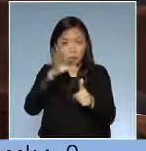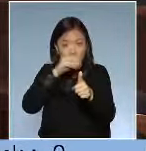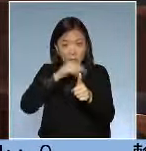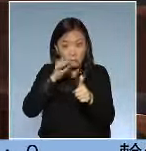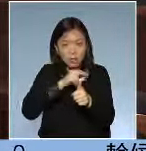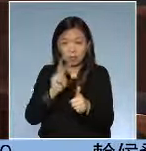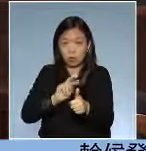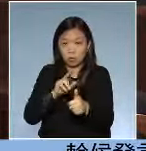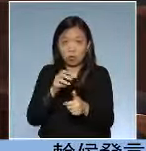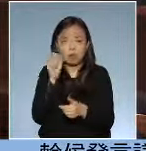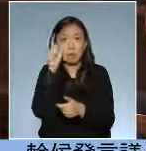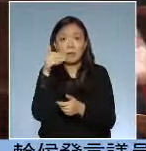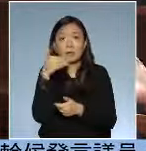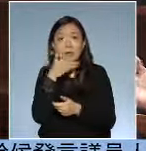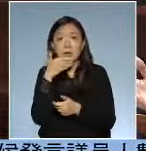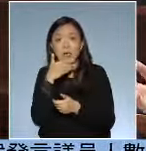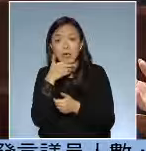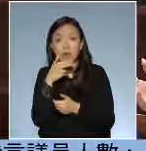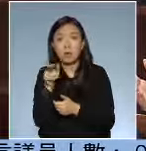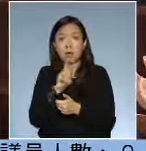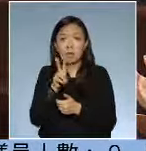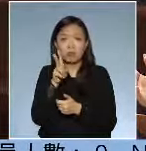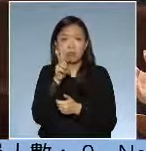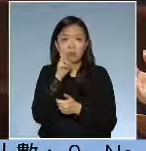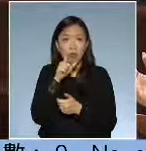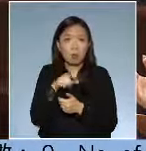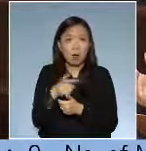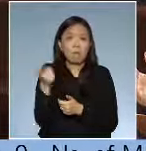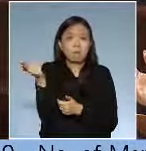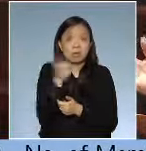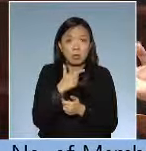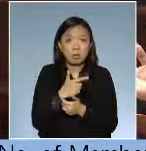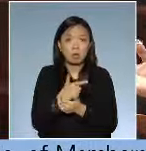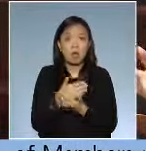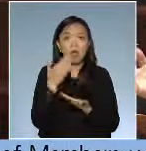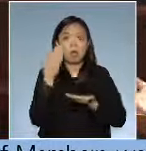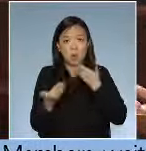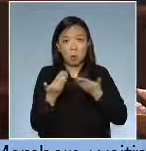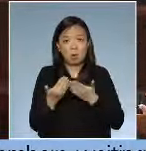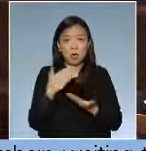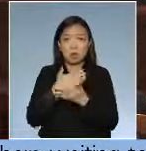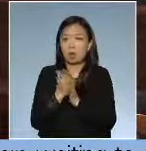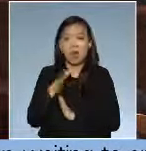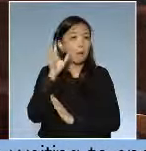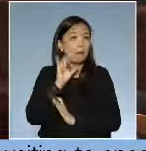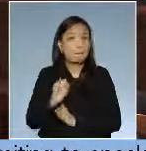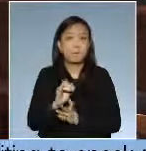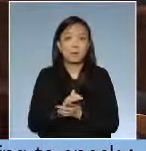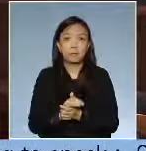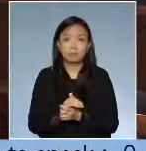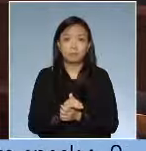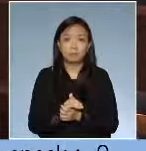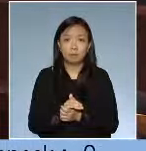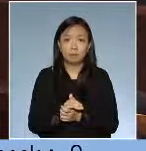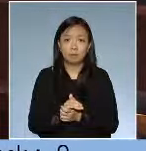一代，都係有乜嘢唔啱聽，有啲乜嘢佢哋覺得唔合佢哋嘅心意，